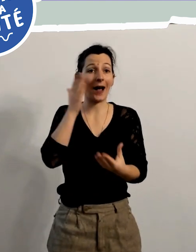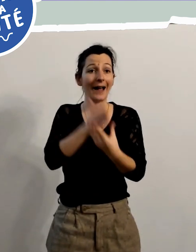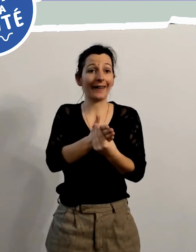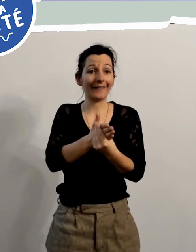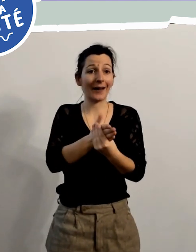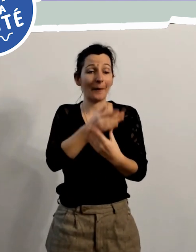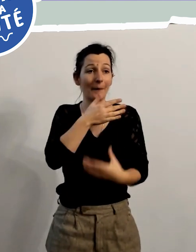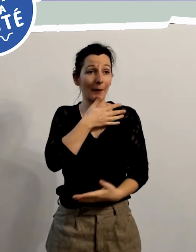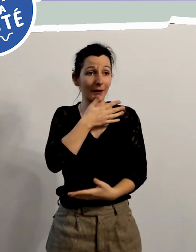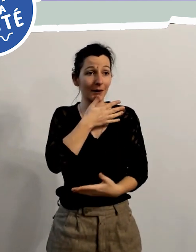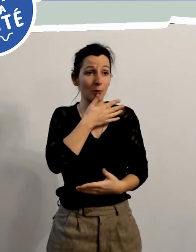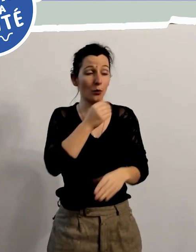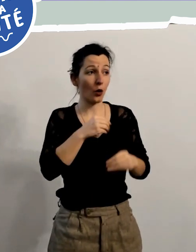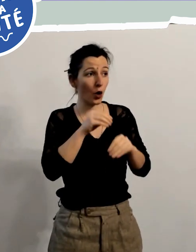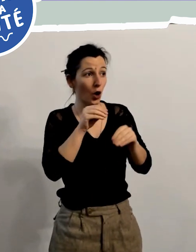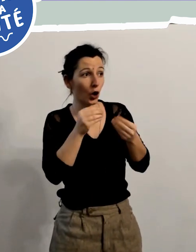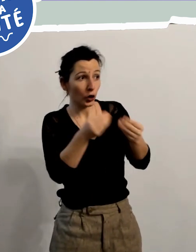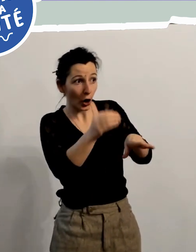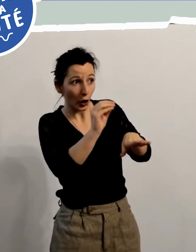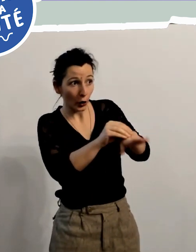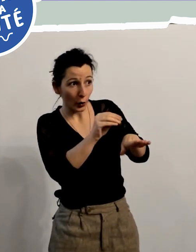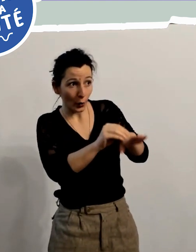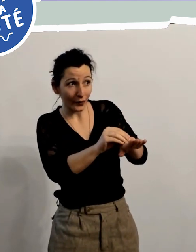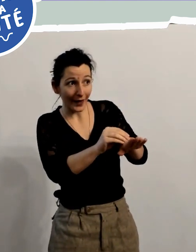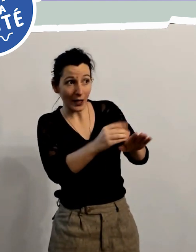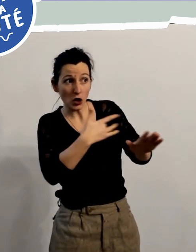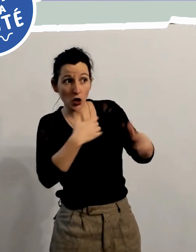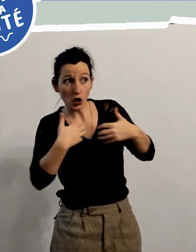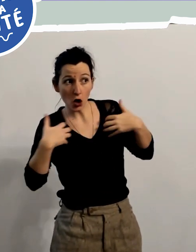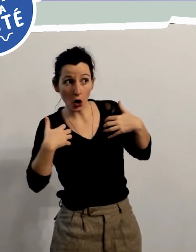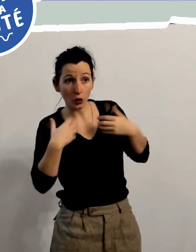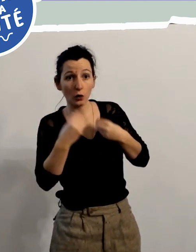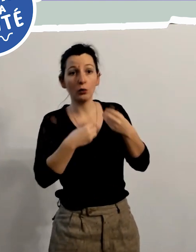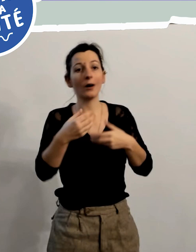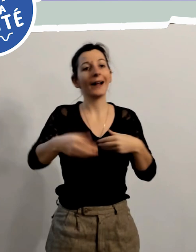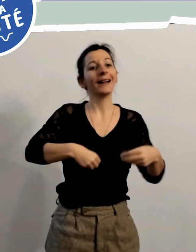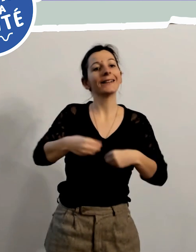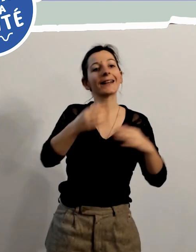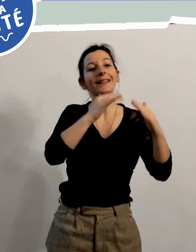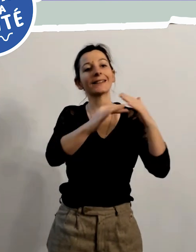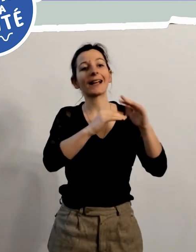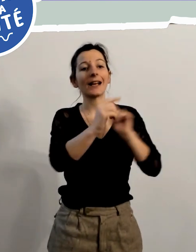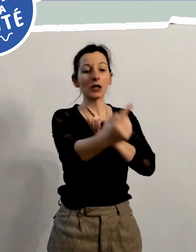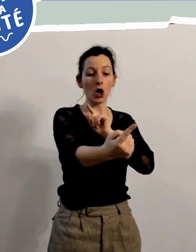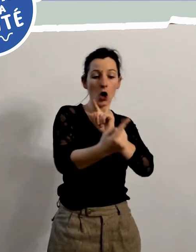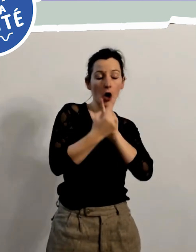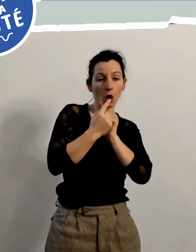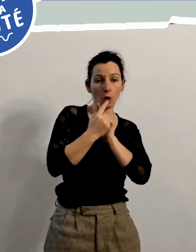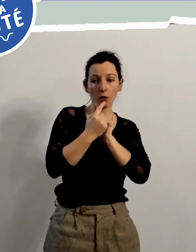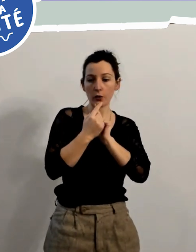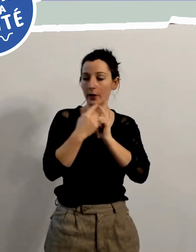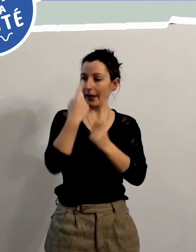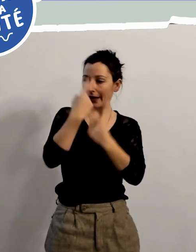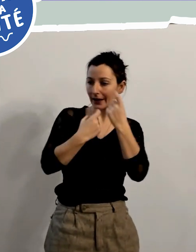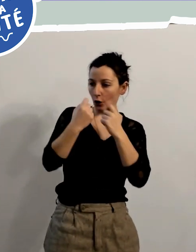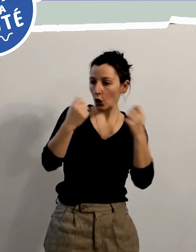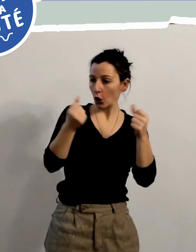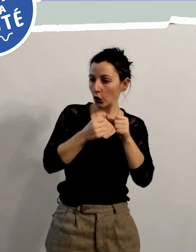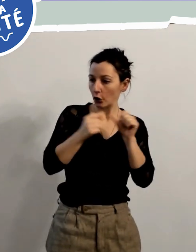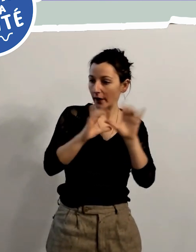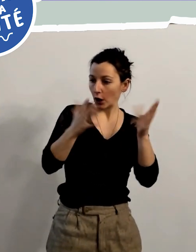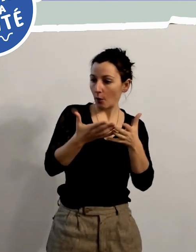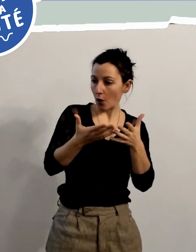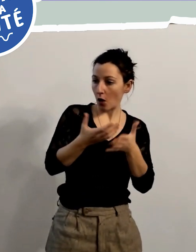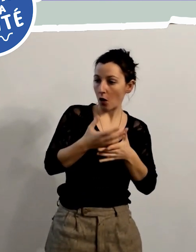prise. On peut donner des conseils. Des directeurs de crèche ou des directrices de crèche qui viennent nous voir et qu'est-ce qu'on peut faire? Bon,